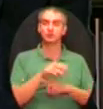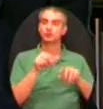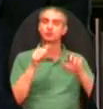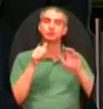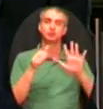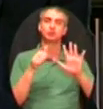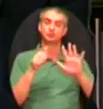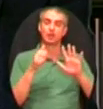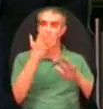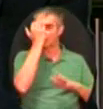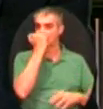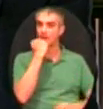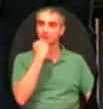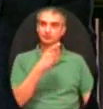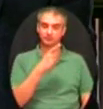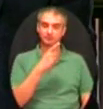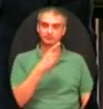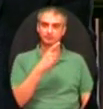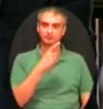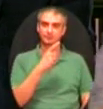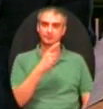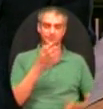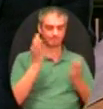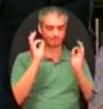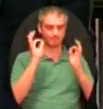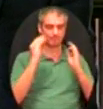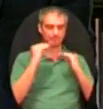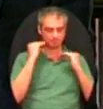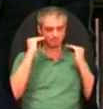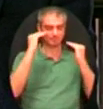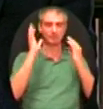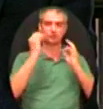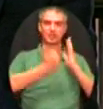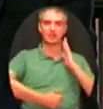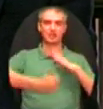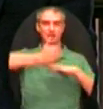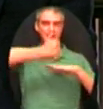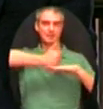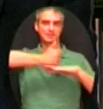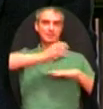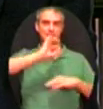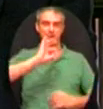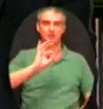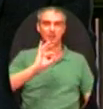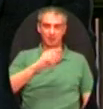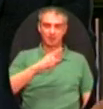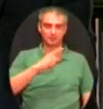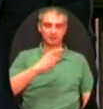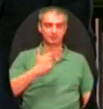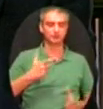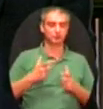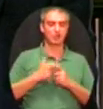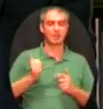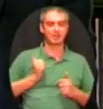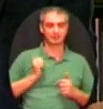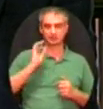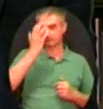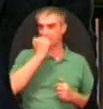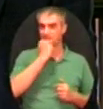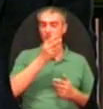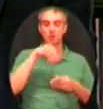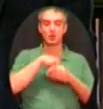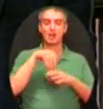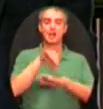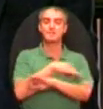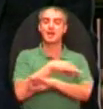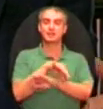שישה חמאסניקים פרימיום, מה שנקרא אליטה של ההנהגה של הזרוע הצבאית החמאסית, כולל